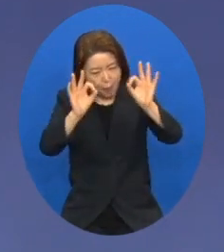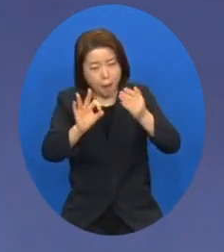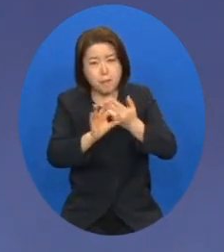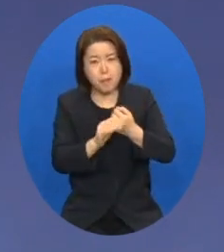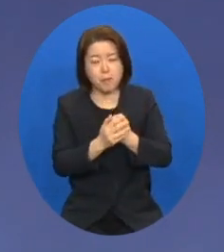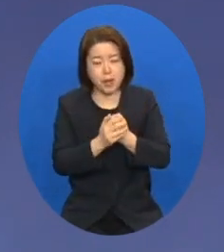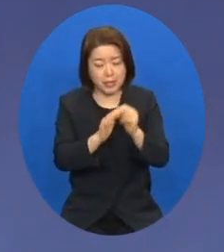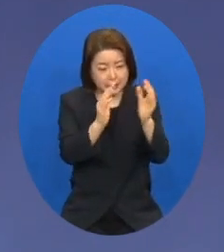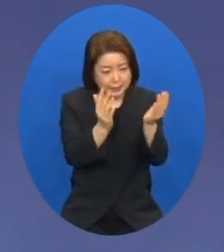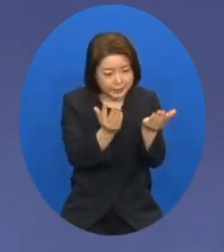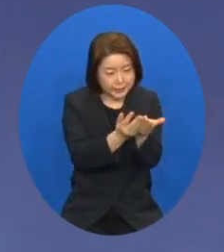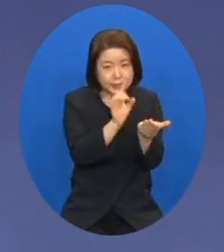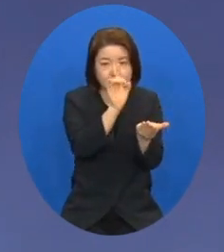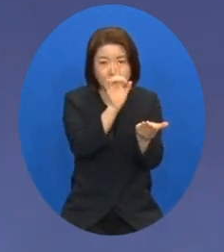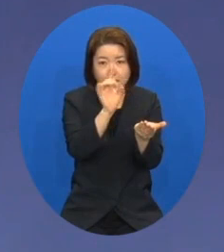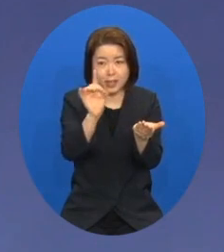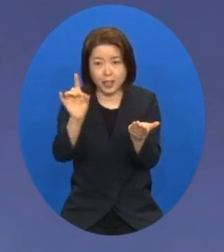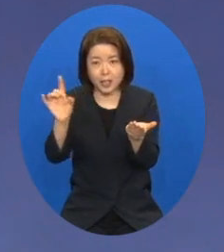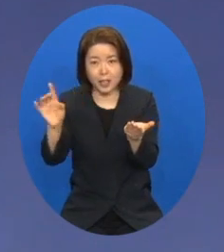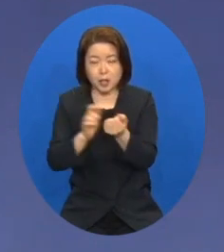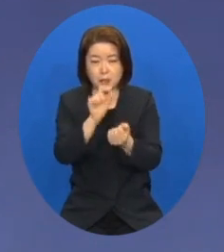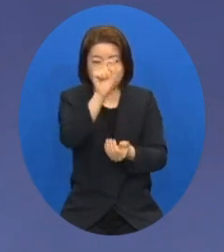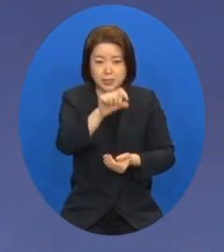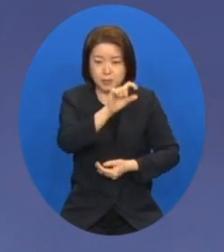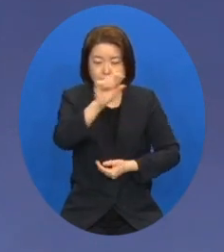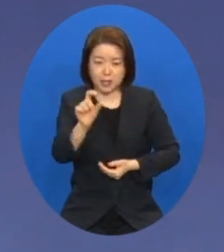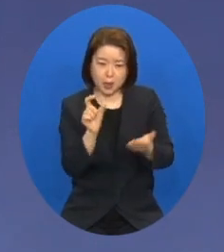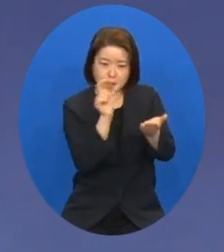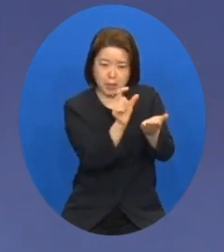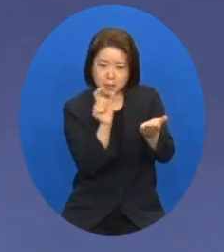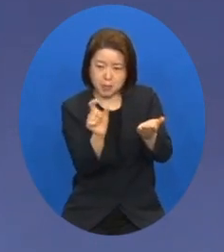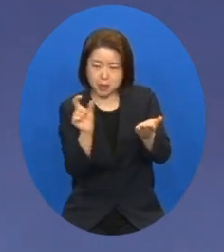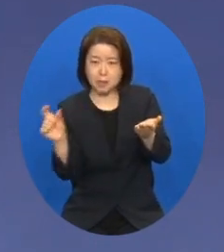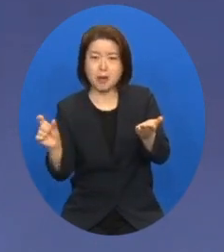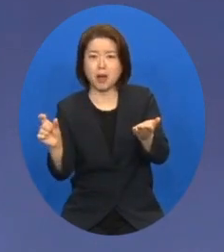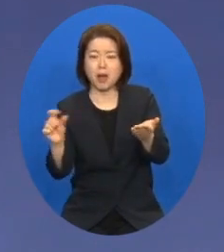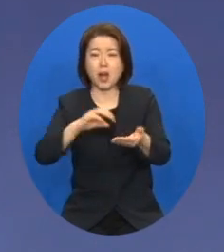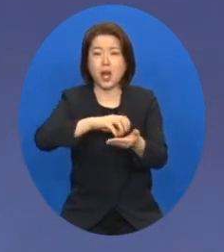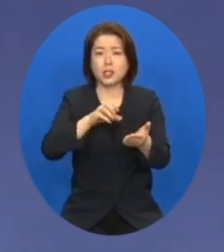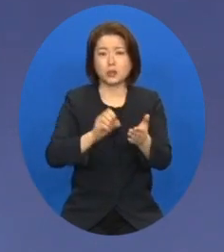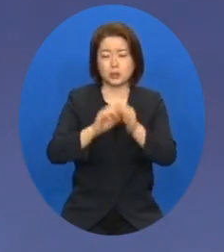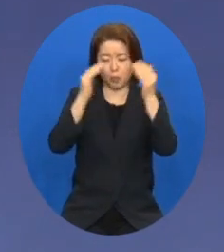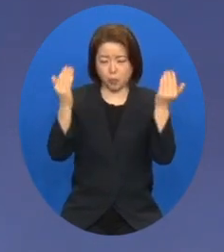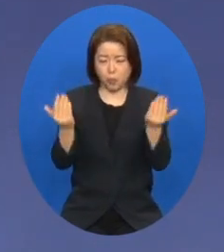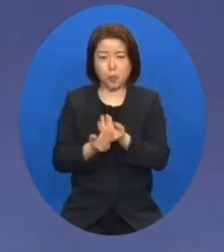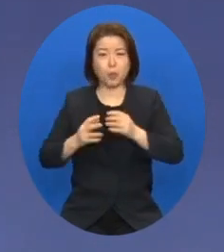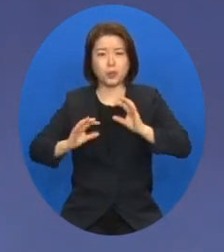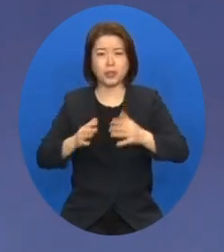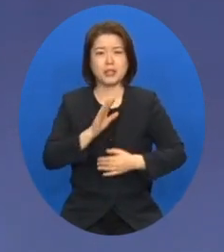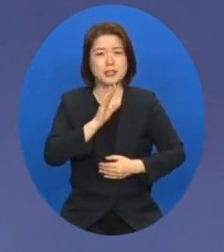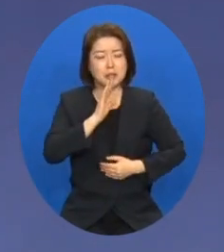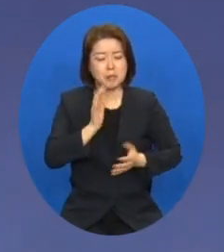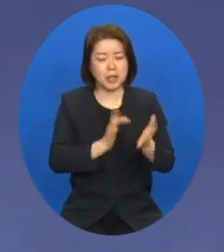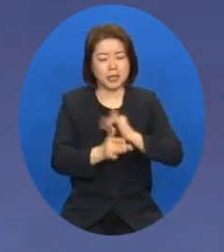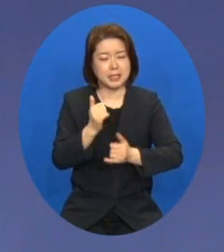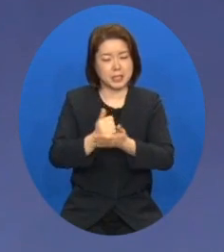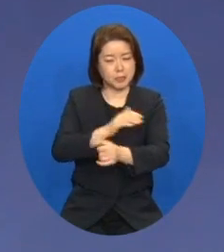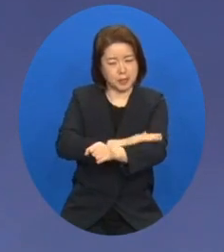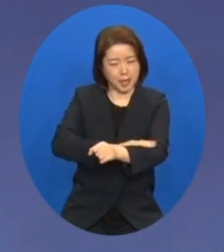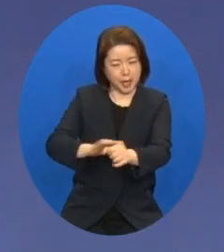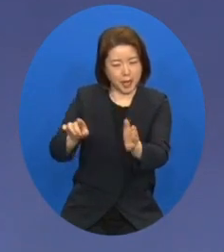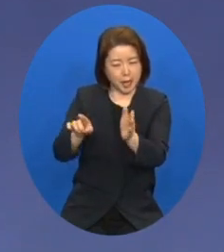하나에도 십자가 문양을 새겨 쓸 정도로 온 나라가 정말 예수를 잘 믿는 것처럼